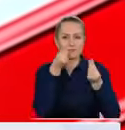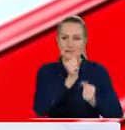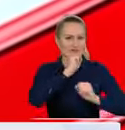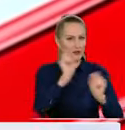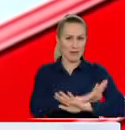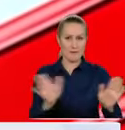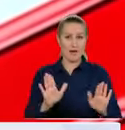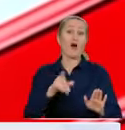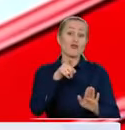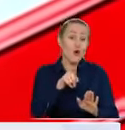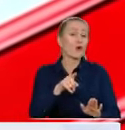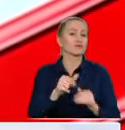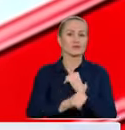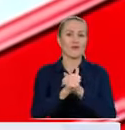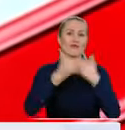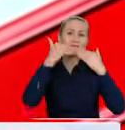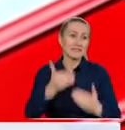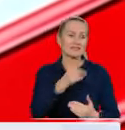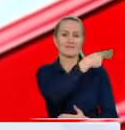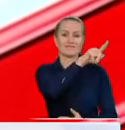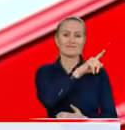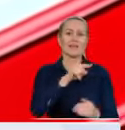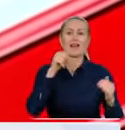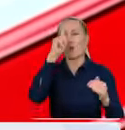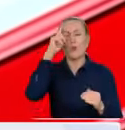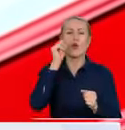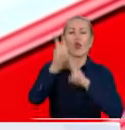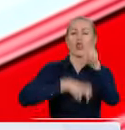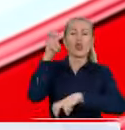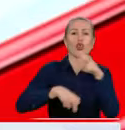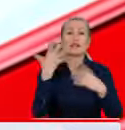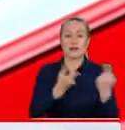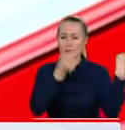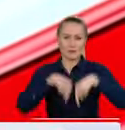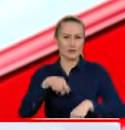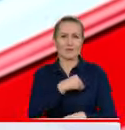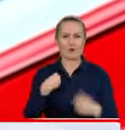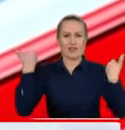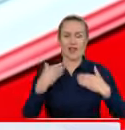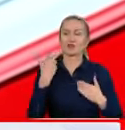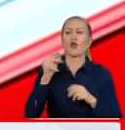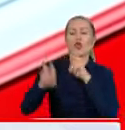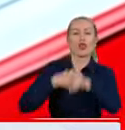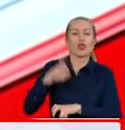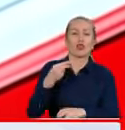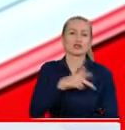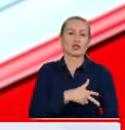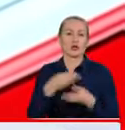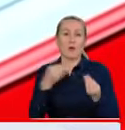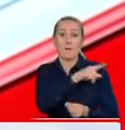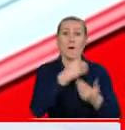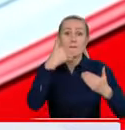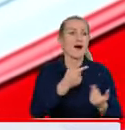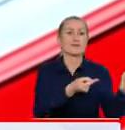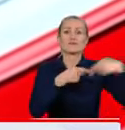że nie będą tu się pchali, nie będą się pchały darmozjady i ci, którzy chcą na zasiłkach żyć. Po to oni stamtąd przecież jadą,